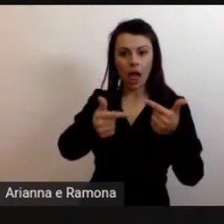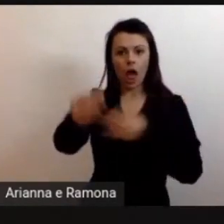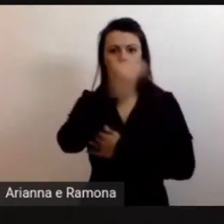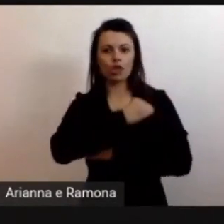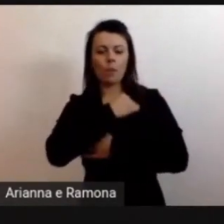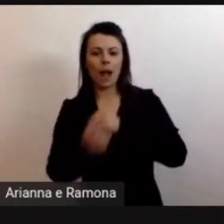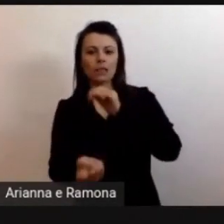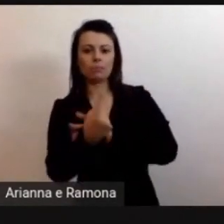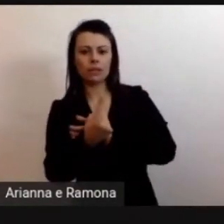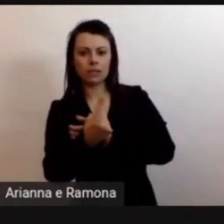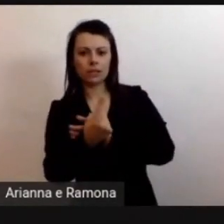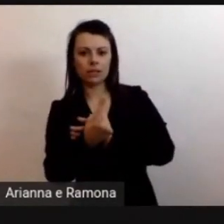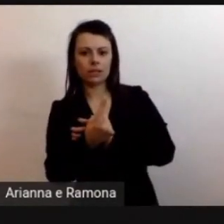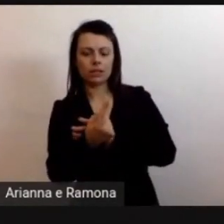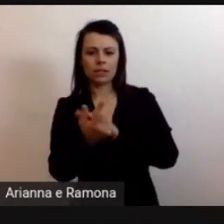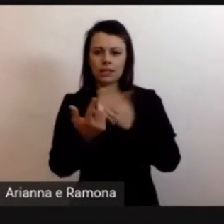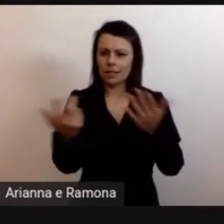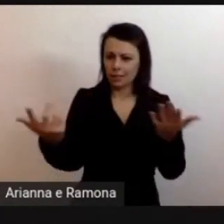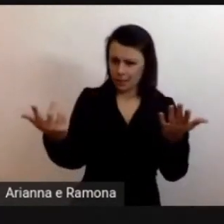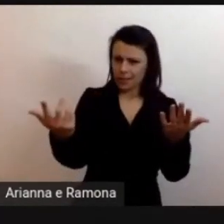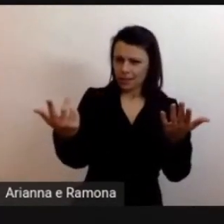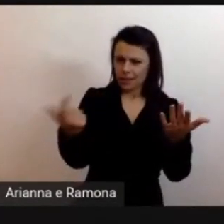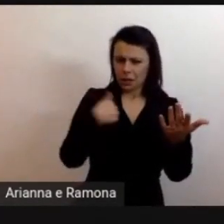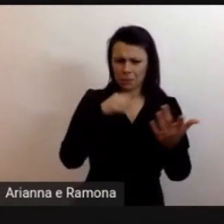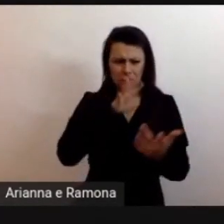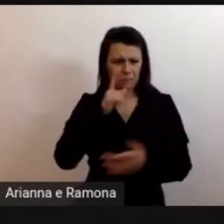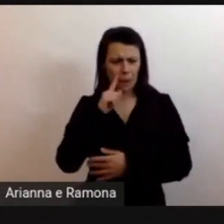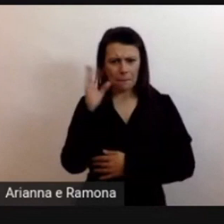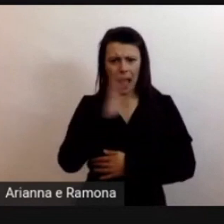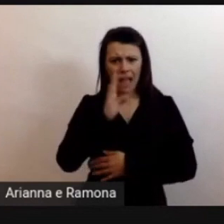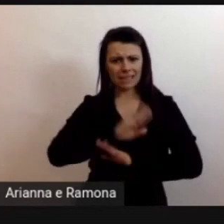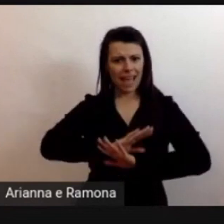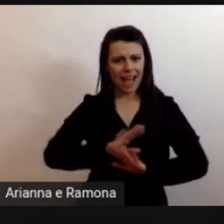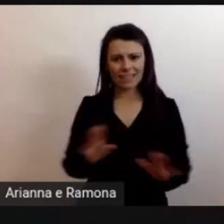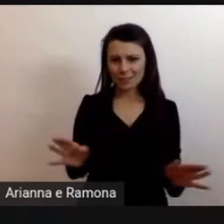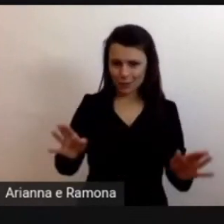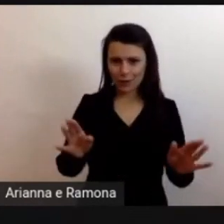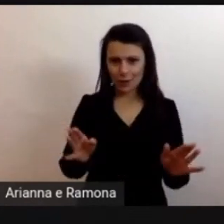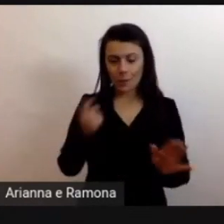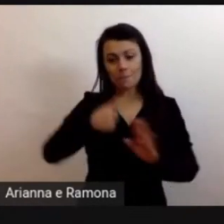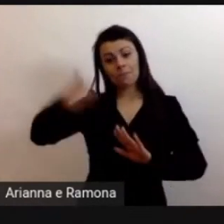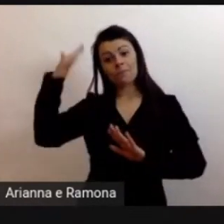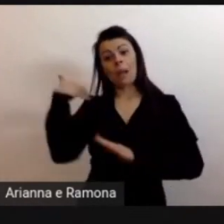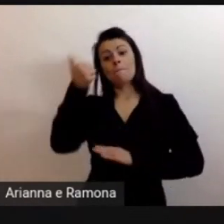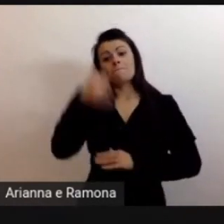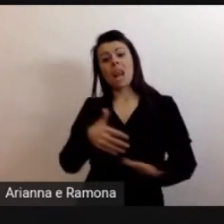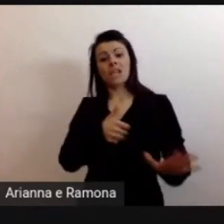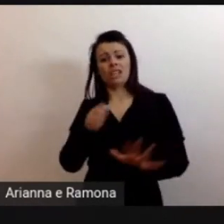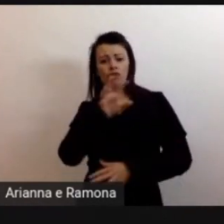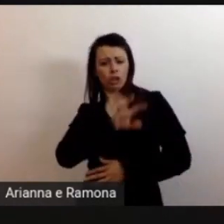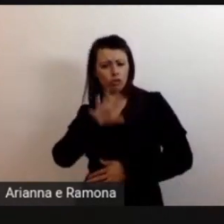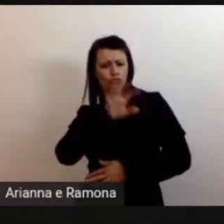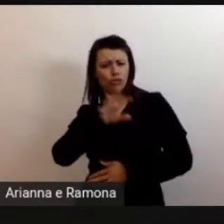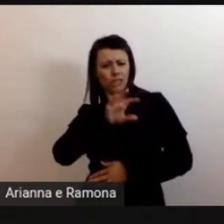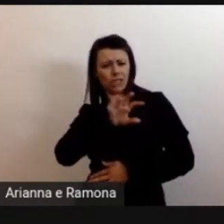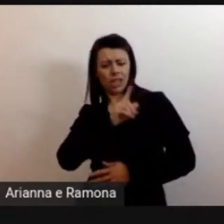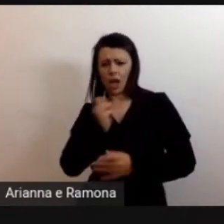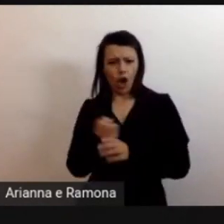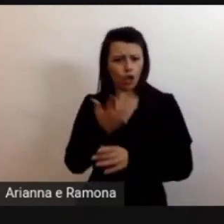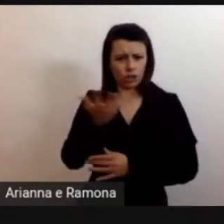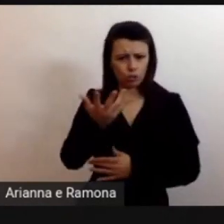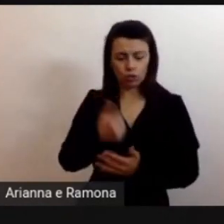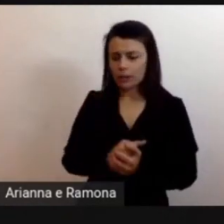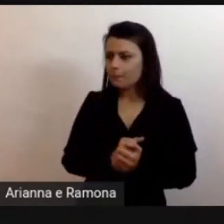pazzesca perché con la cosa succede a quel punto voglio dire siamo nel 1700 mi pare che si